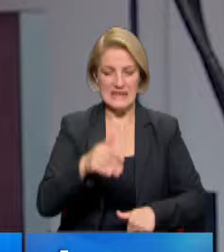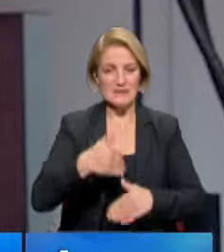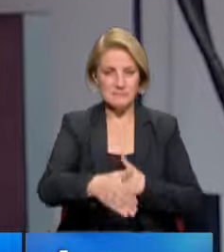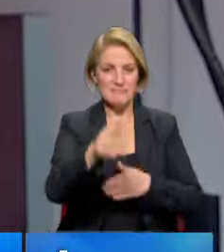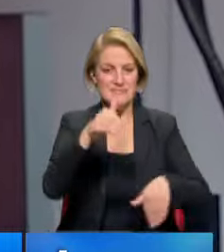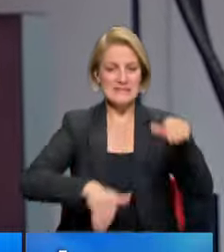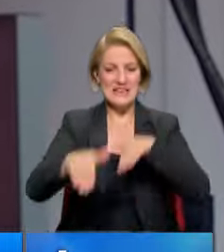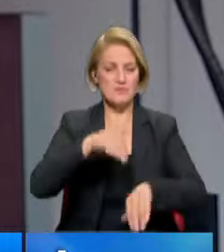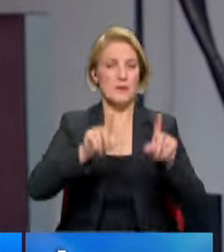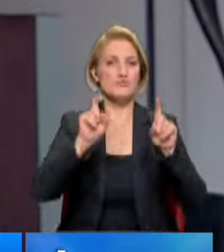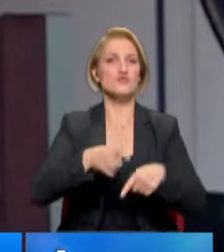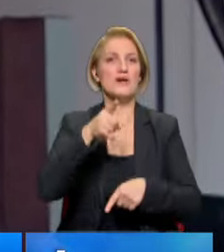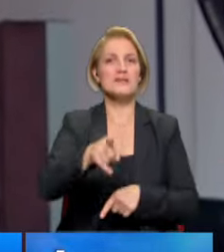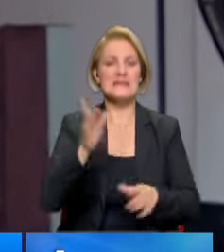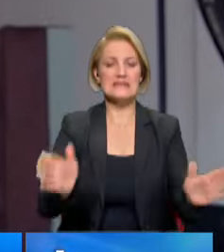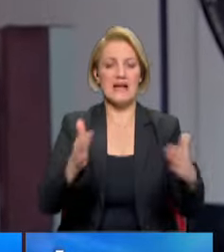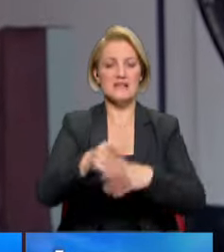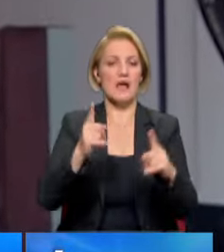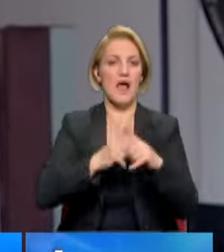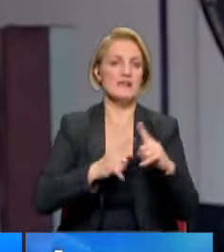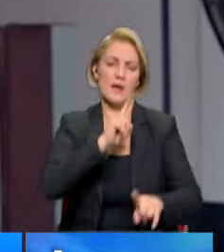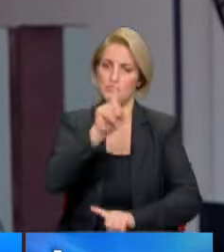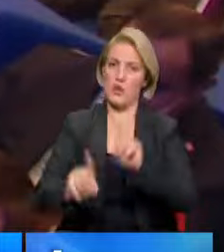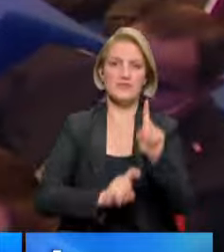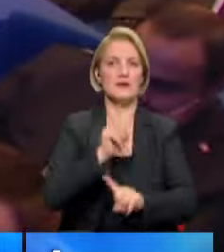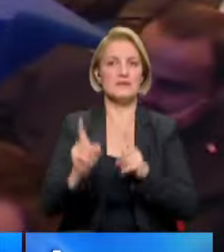seçimde bulacaksınız. Sandıkta hesap